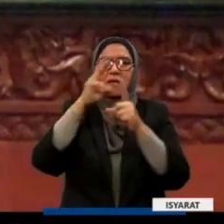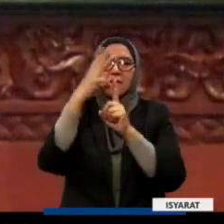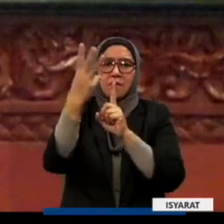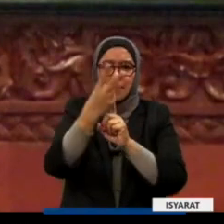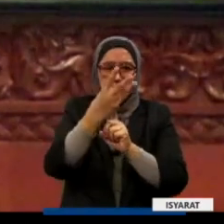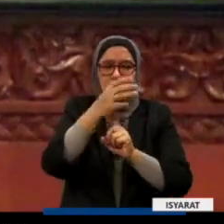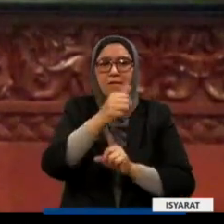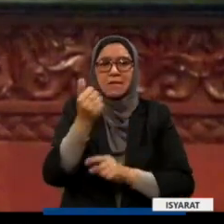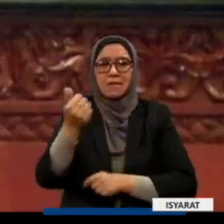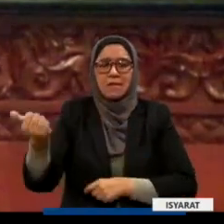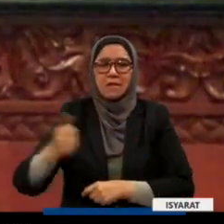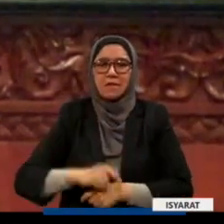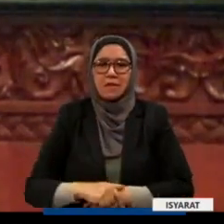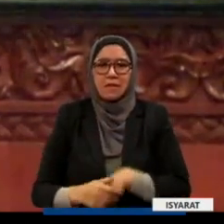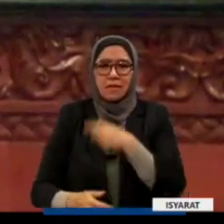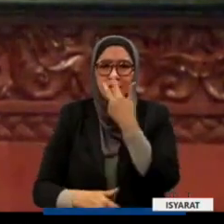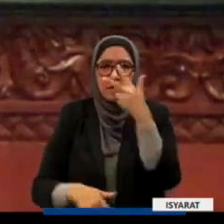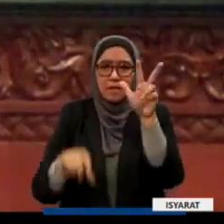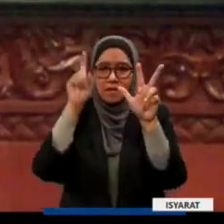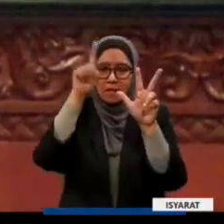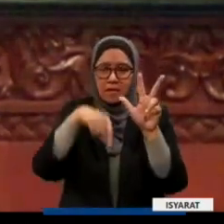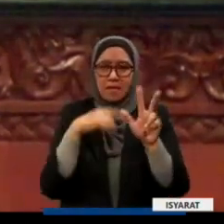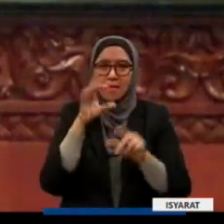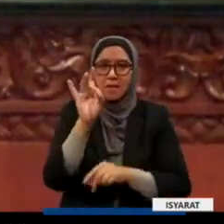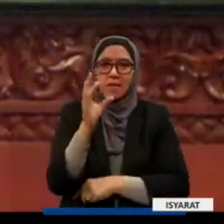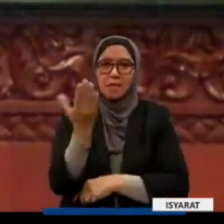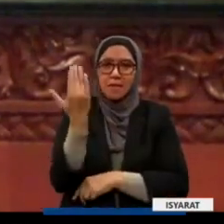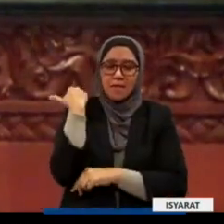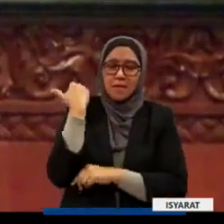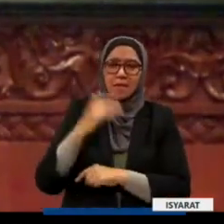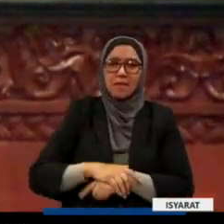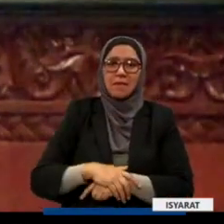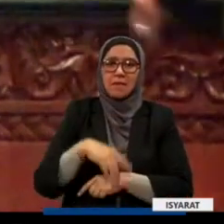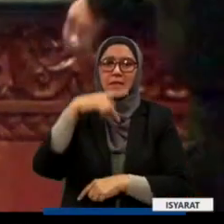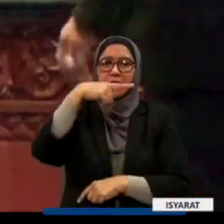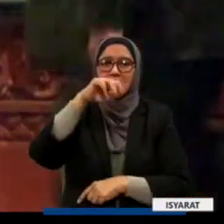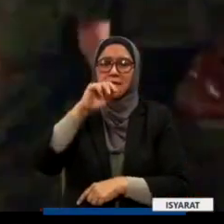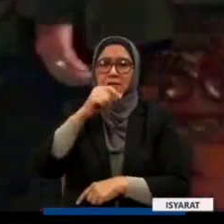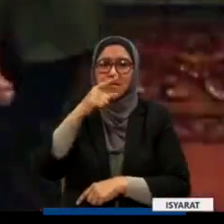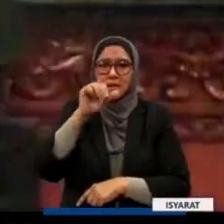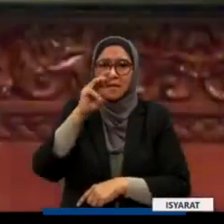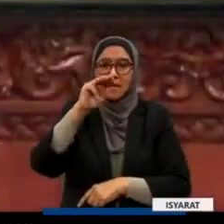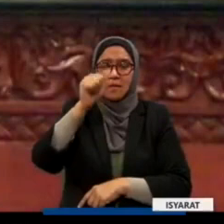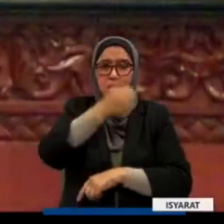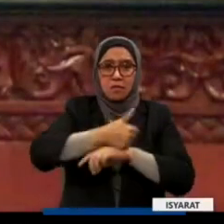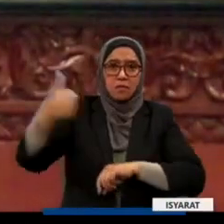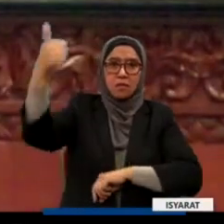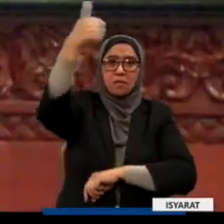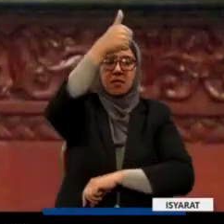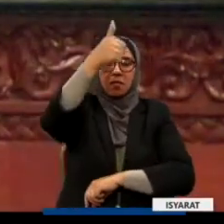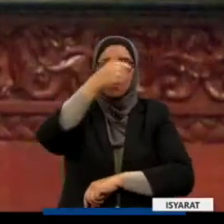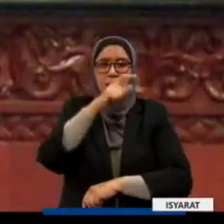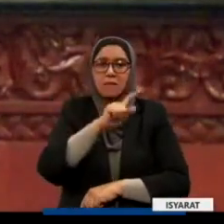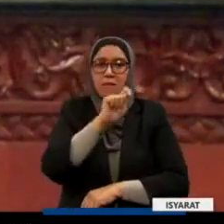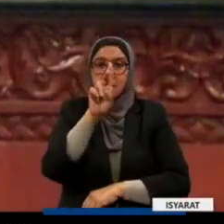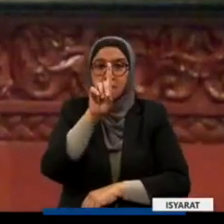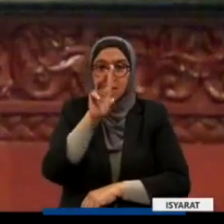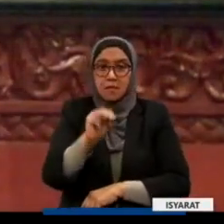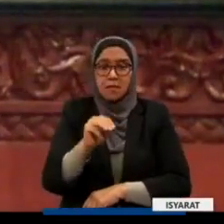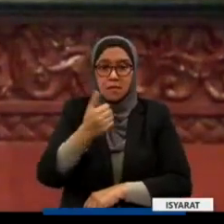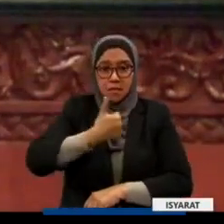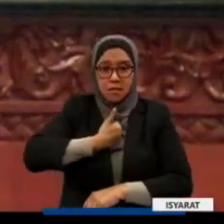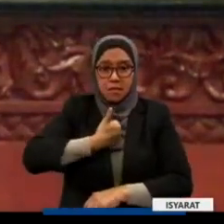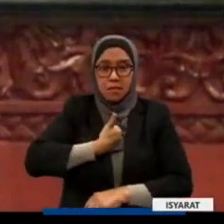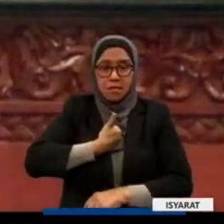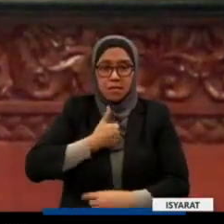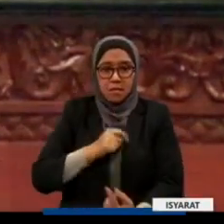dan sebagainya pada 13 oggo produk satu lalu menghibur Centre udara Jenderal Tan Sri Akbal sendiri